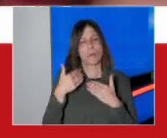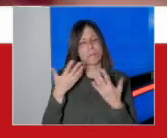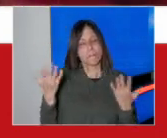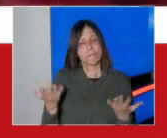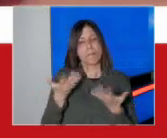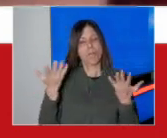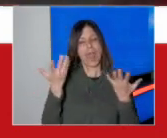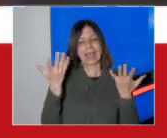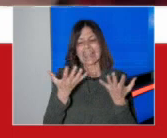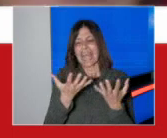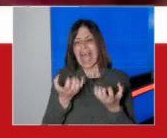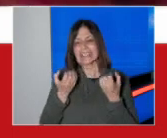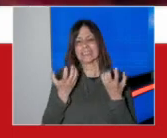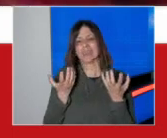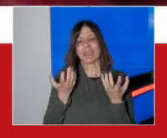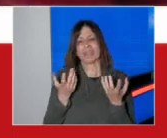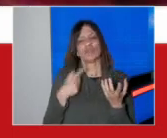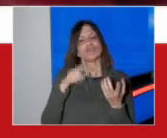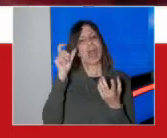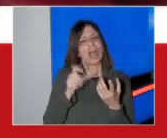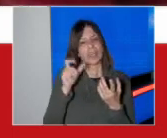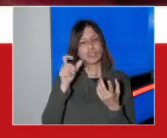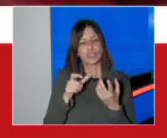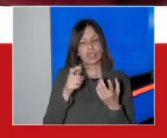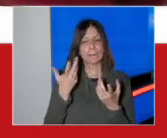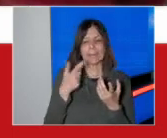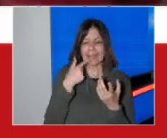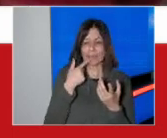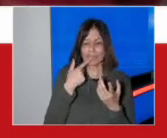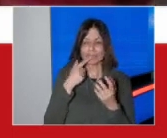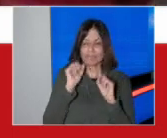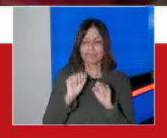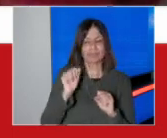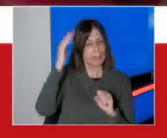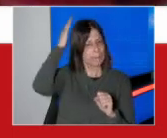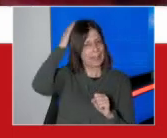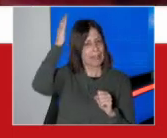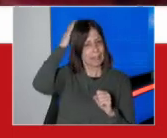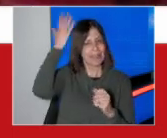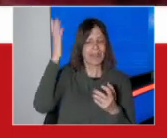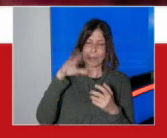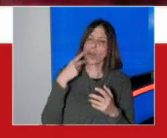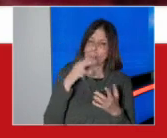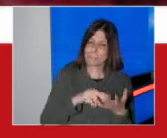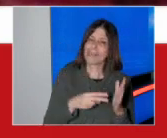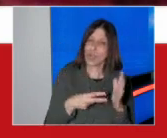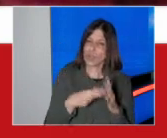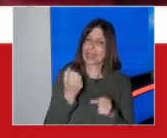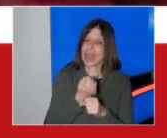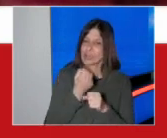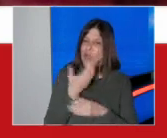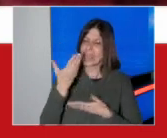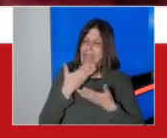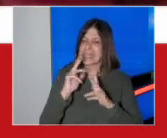להיות קריזמטית, ושאנשים יתקעו בנט בנט. אתה גם רואה את זה בתוכנית הזאת, לעשות יחסי